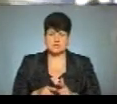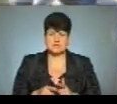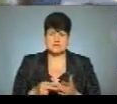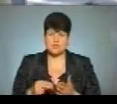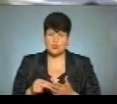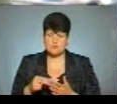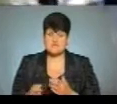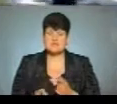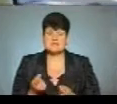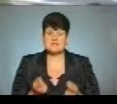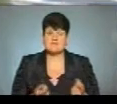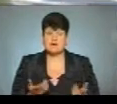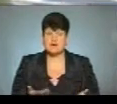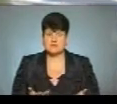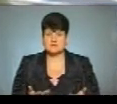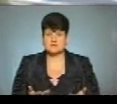закупівель